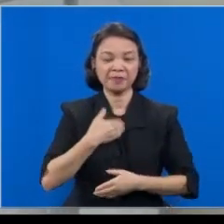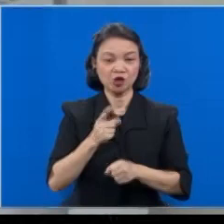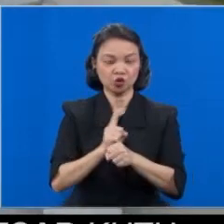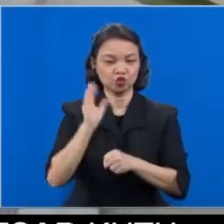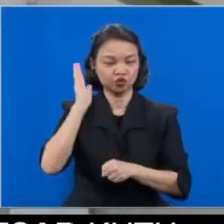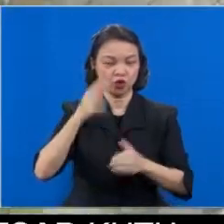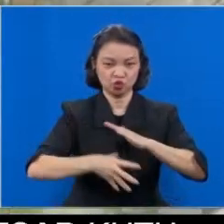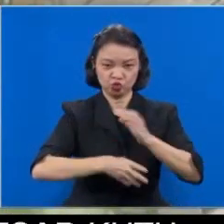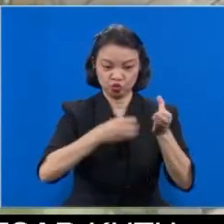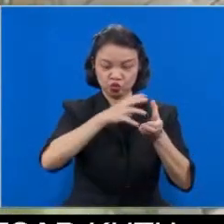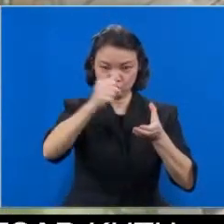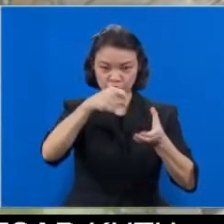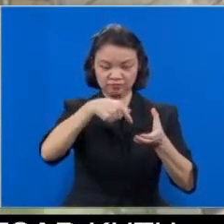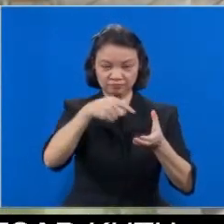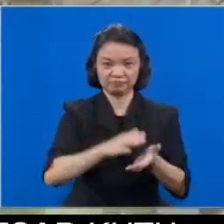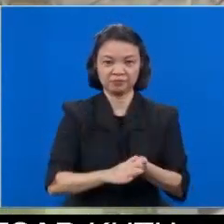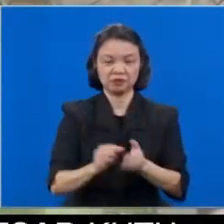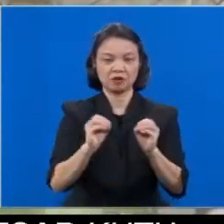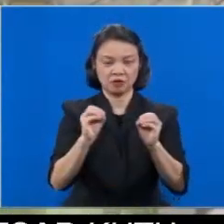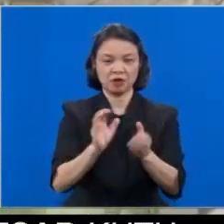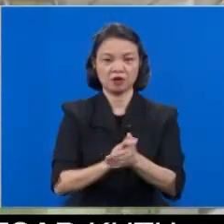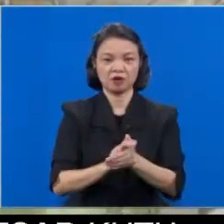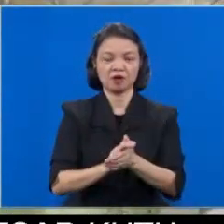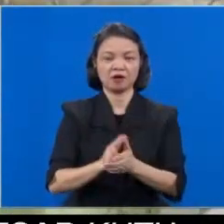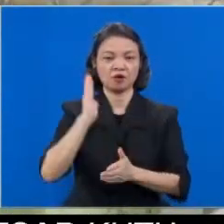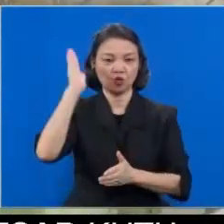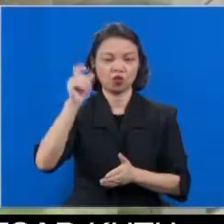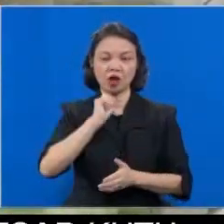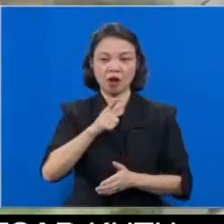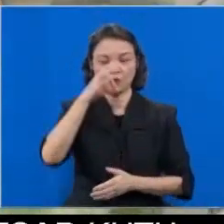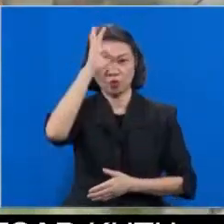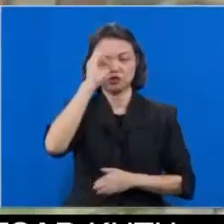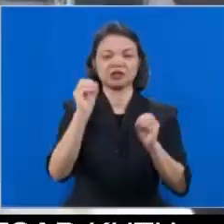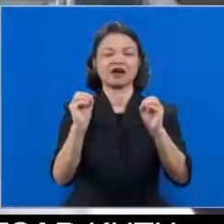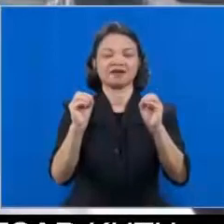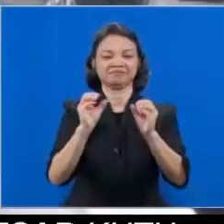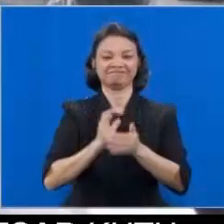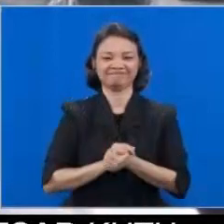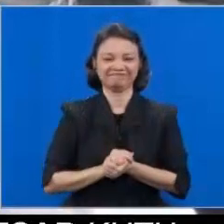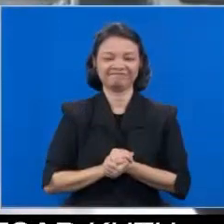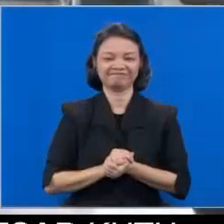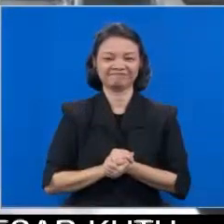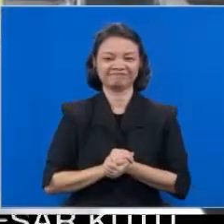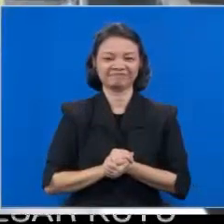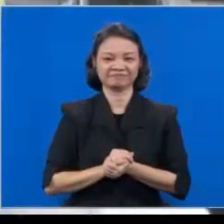Setelah ponsel miliknya kembali, korban tidak akan memperpanjang kasus tersebut melalui jalur hukum.